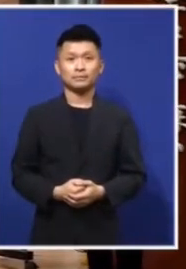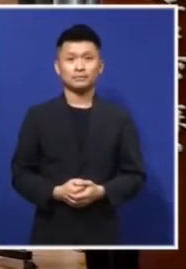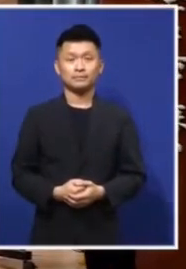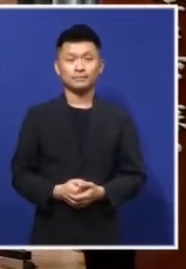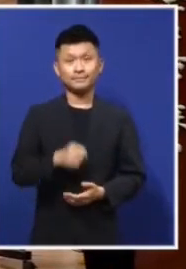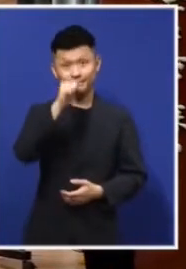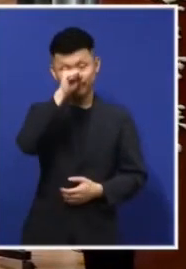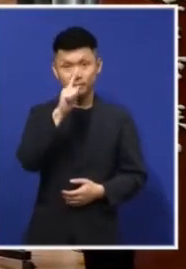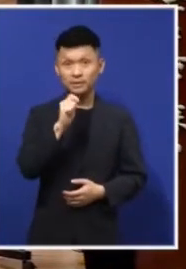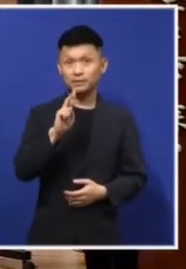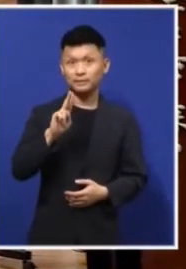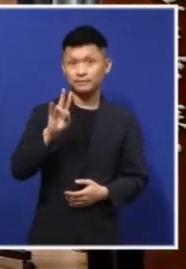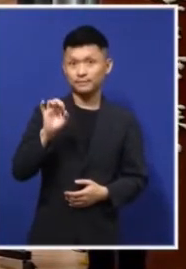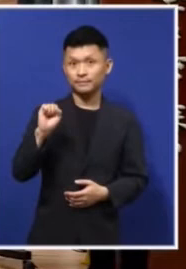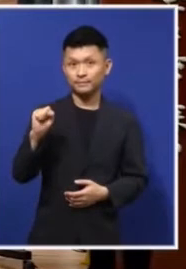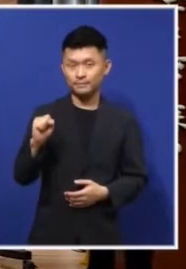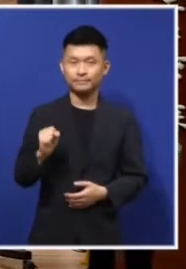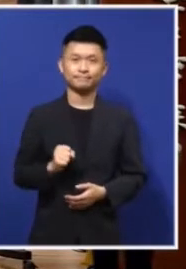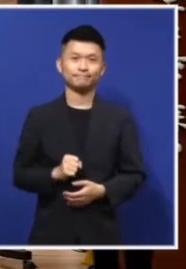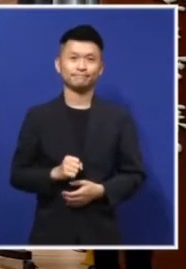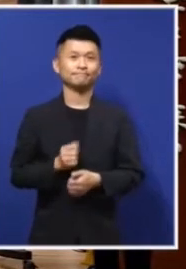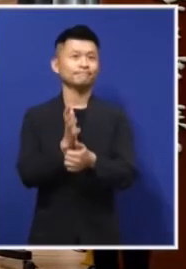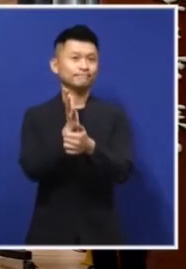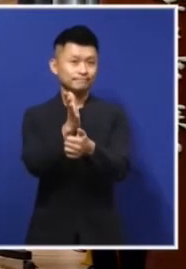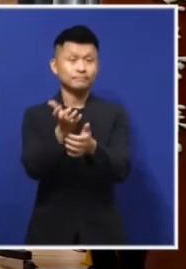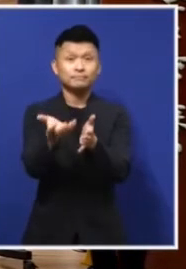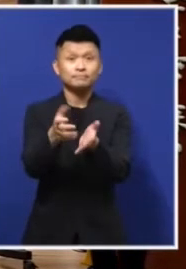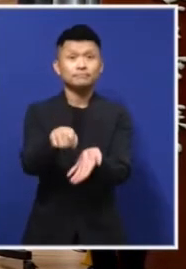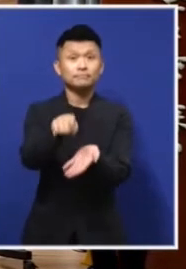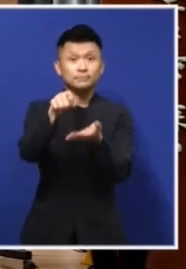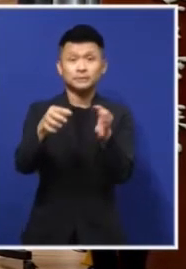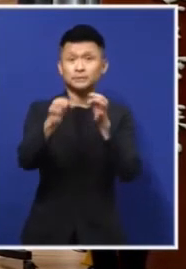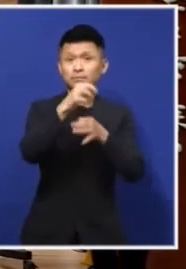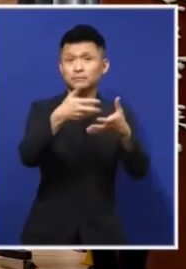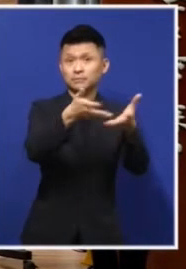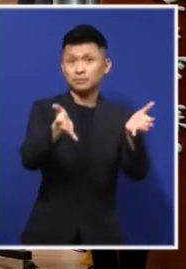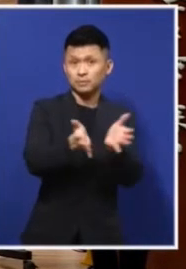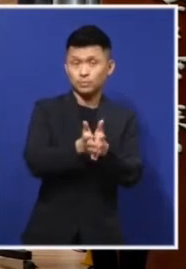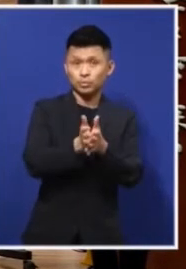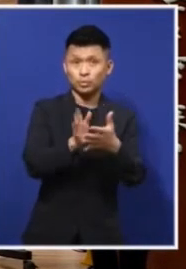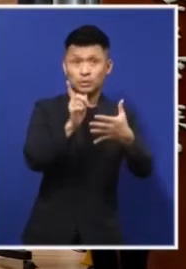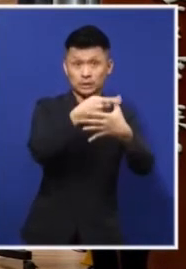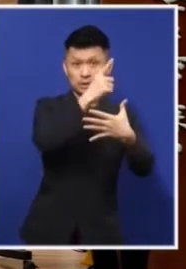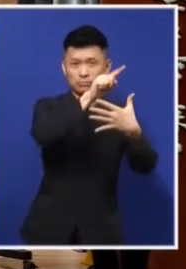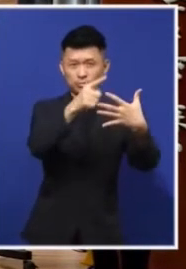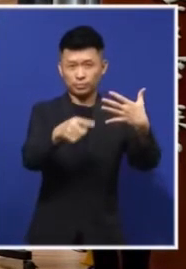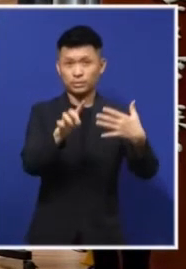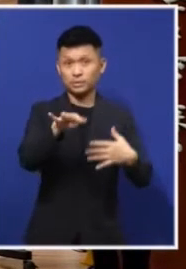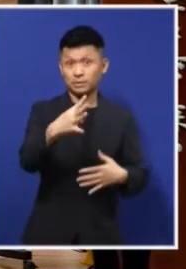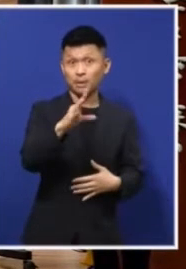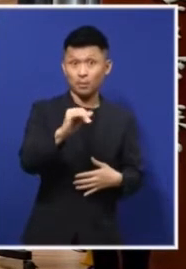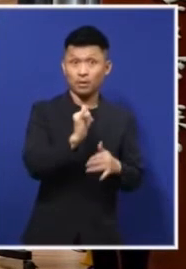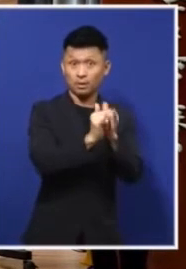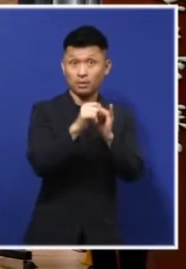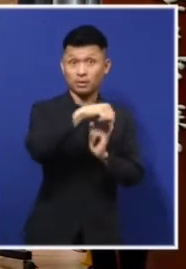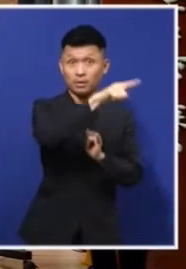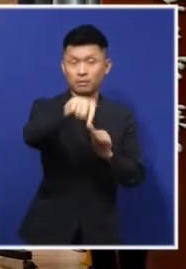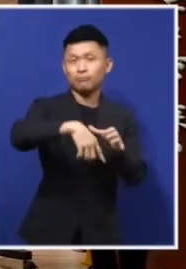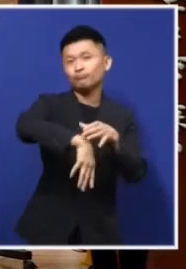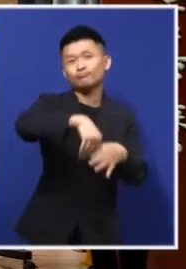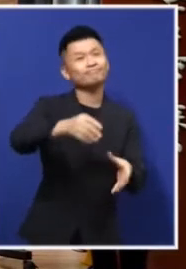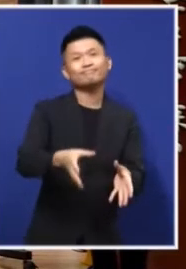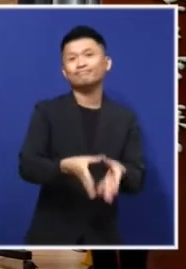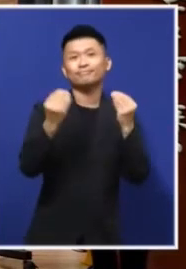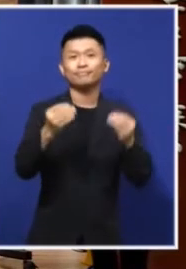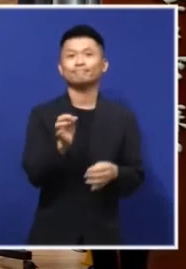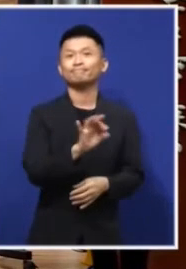你好，是 TVBS 的伊文，想问一下，刚刚说经济部这前400万的好时券是不用抽的，但不用